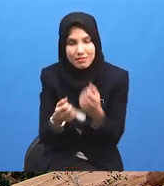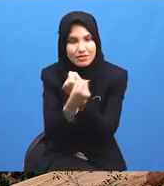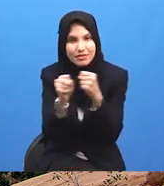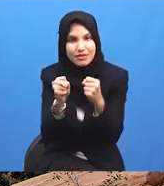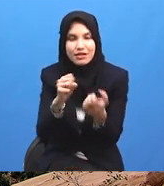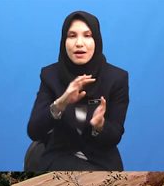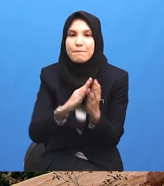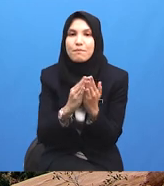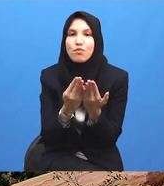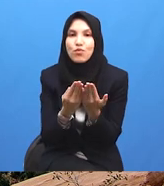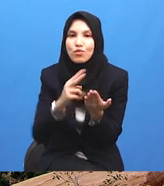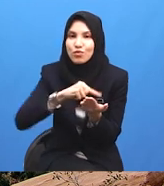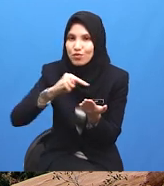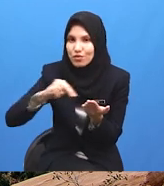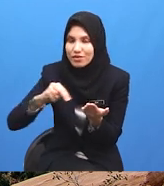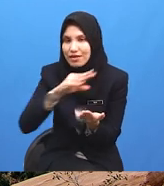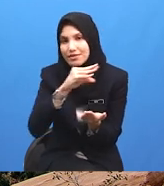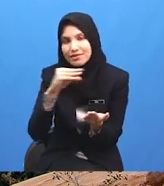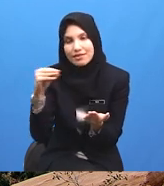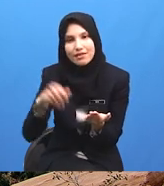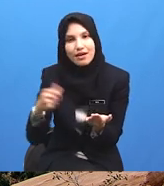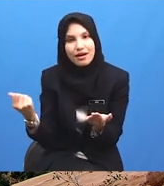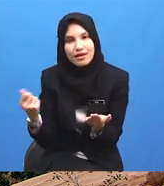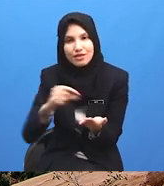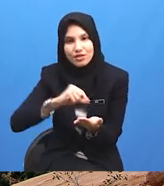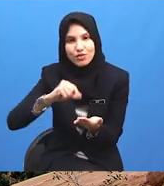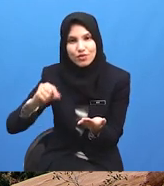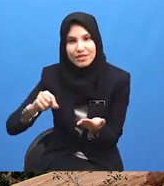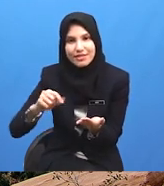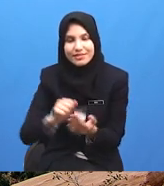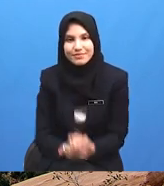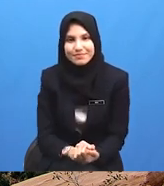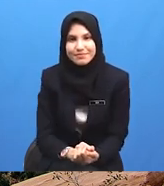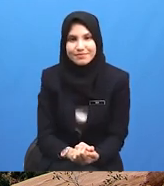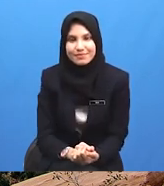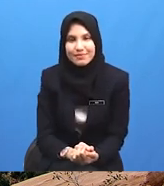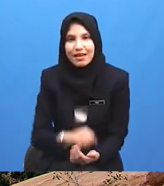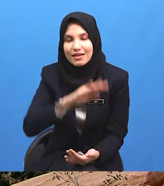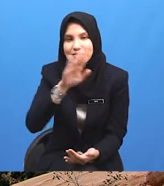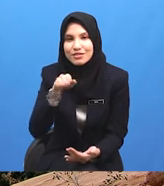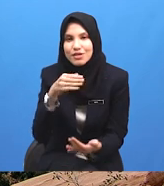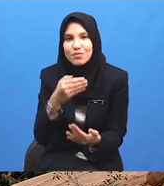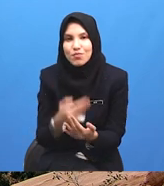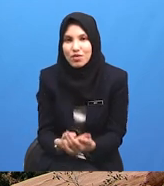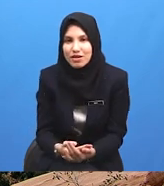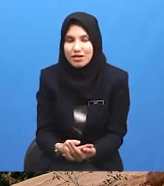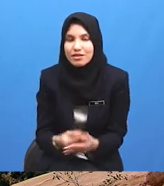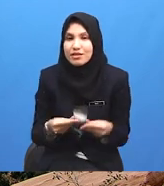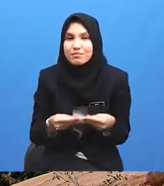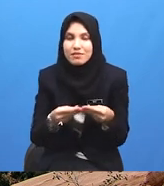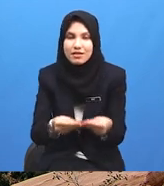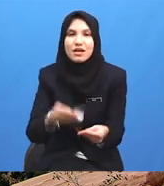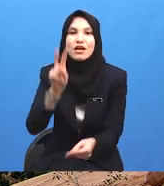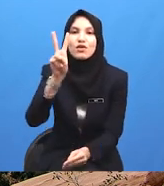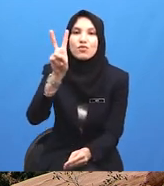nota dan alat tulis di sisi anda. Anda semua diberi 20 saat.